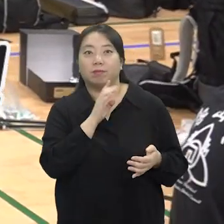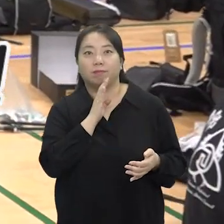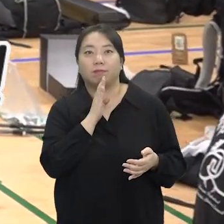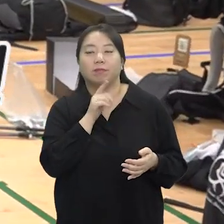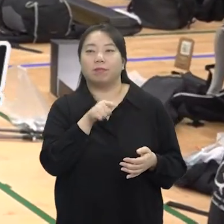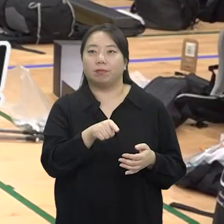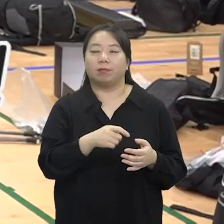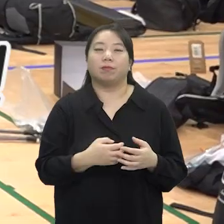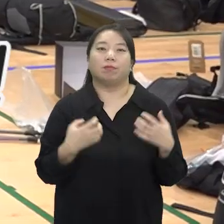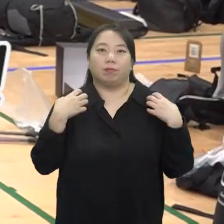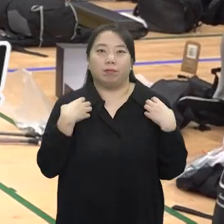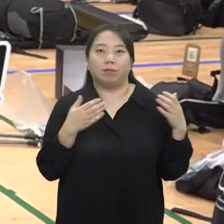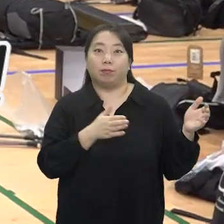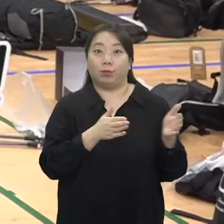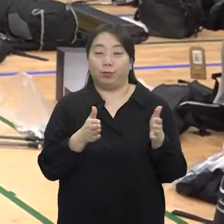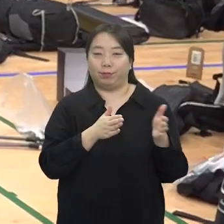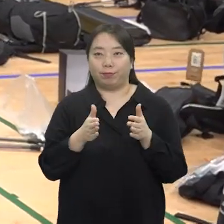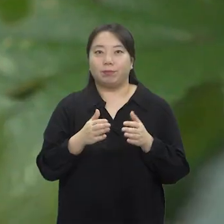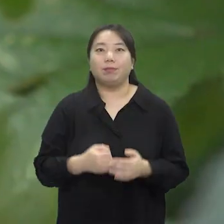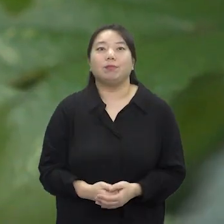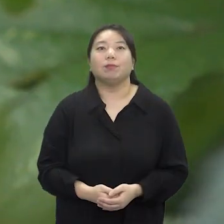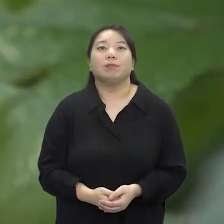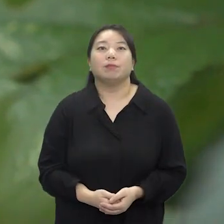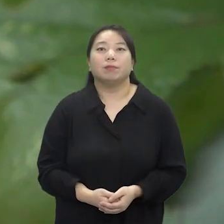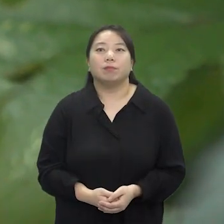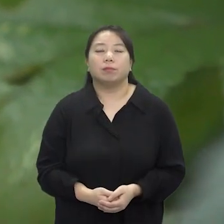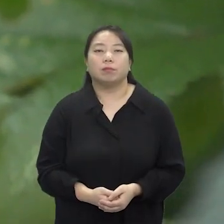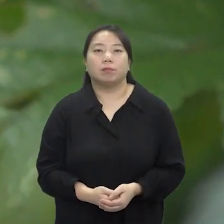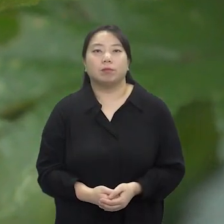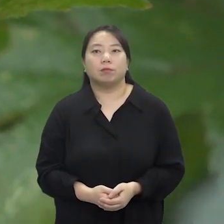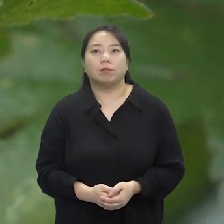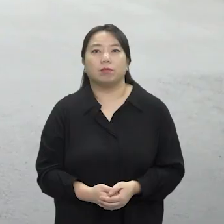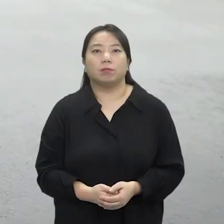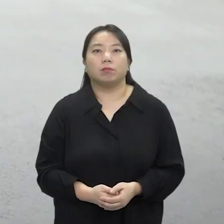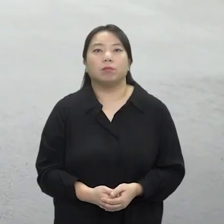본격적인 백패킹 출발해볼까요?